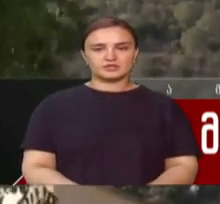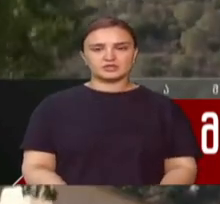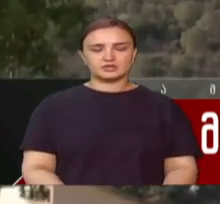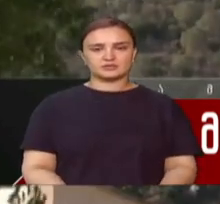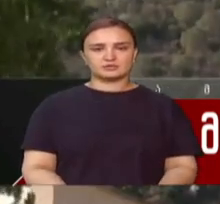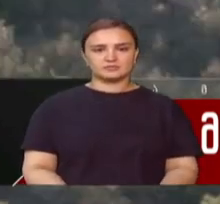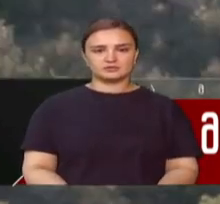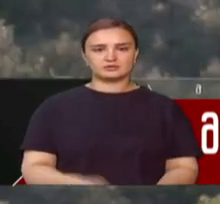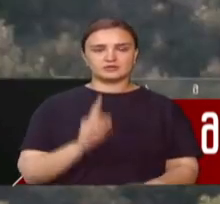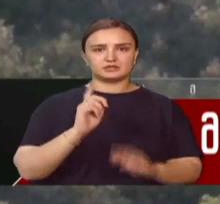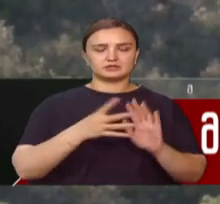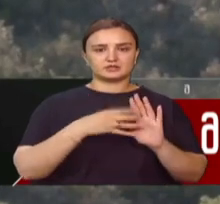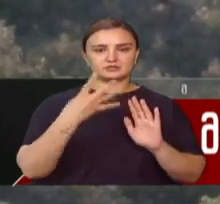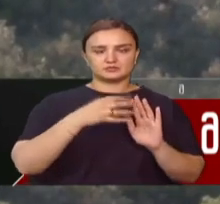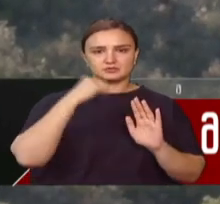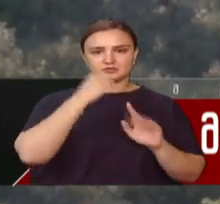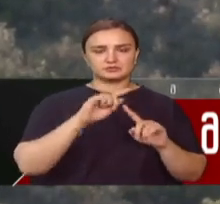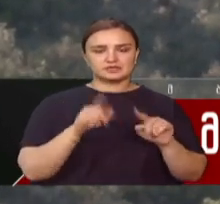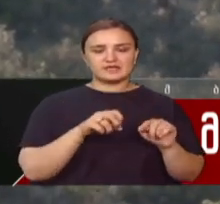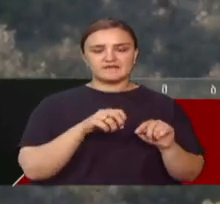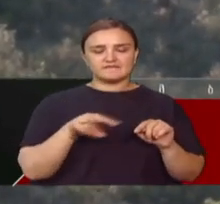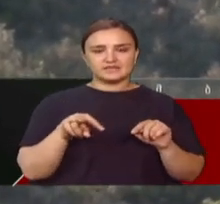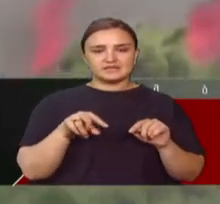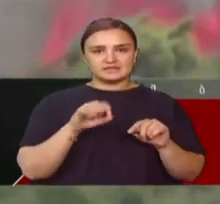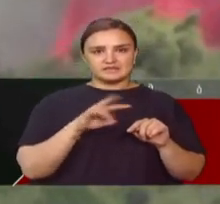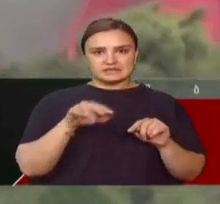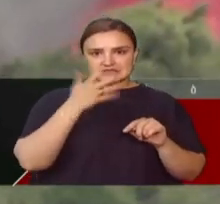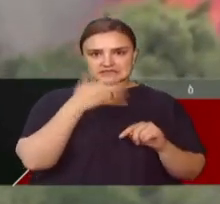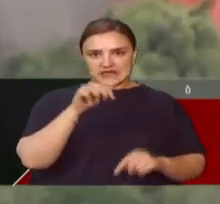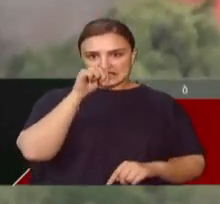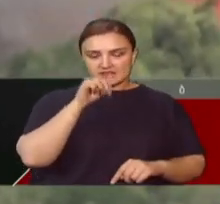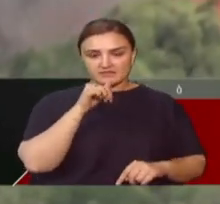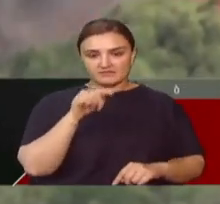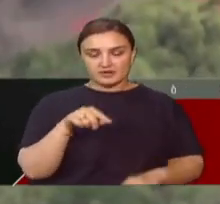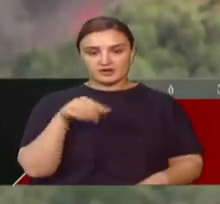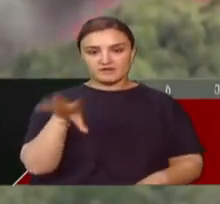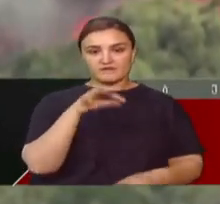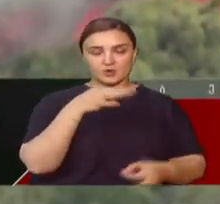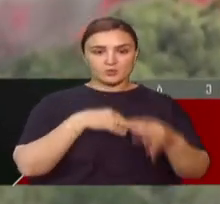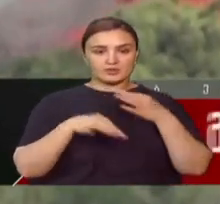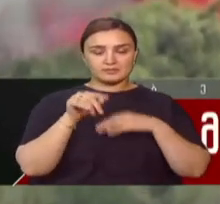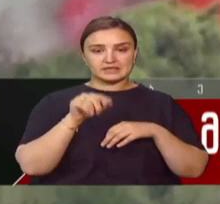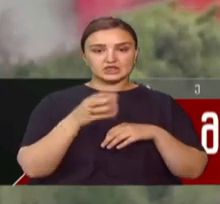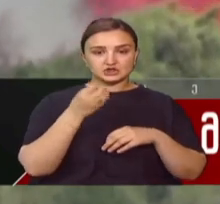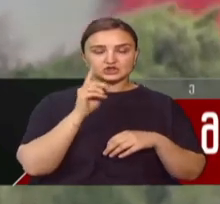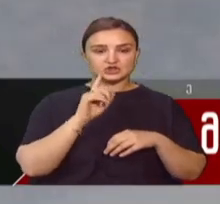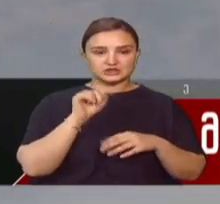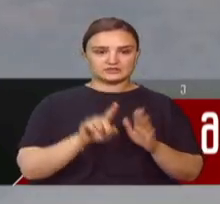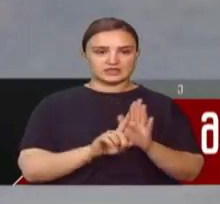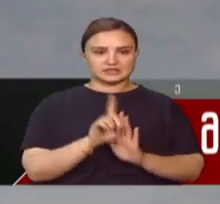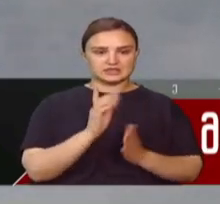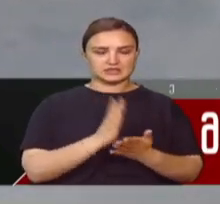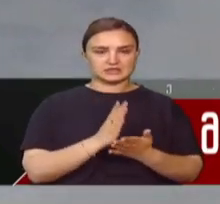1940 წლის შემდეგ მიმდინარე წლის ივლისი ყველაზე ცხელ თვედ დასახელდა, თუმცა მეტეოროლოგები გვეუბნებიან, რომ ეს ჯერ კიდევ